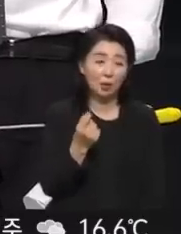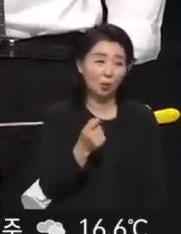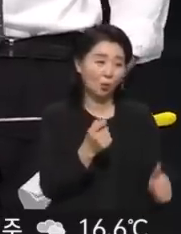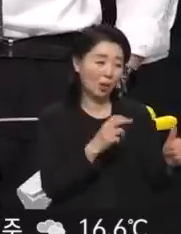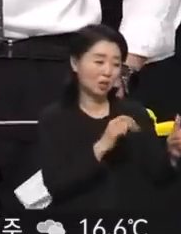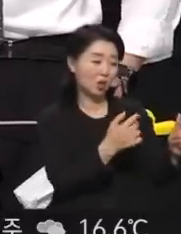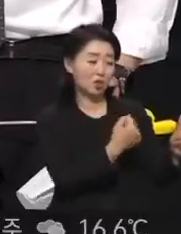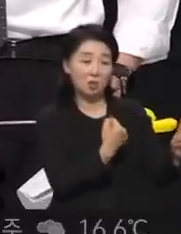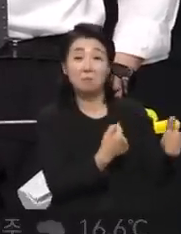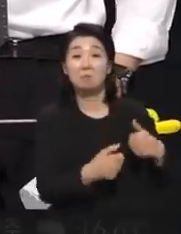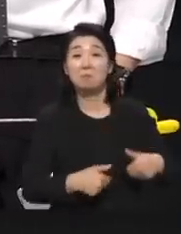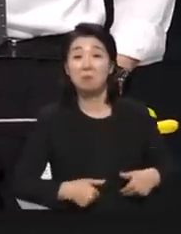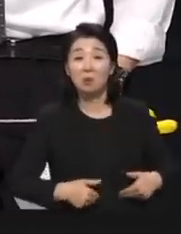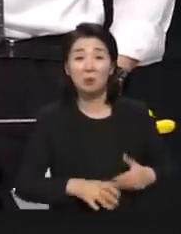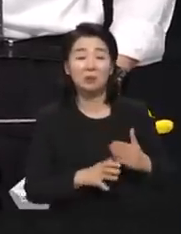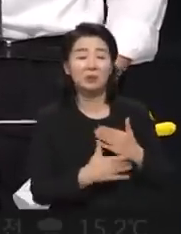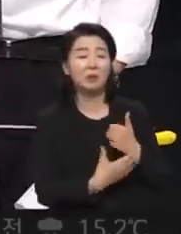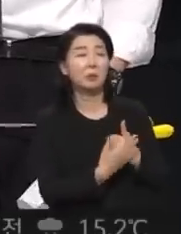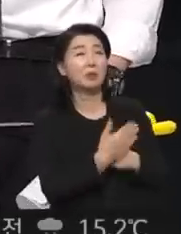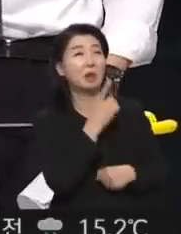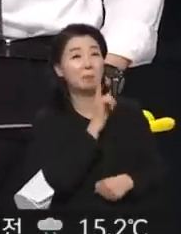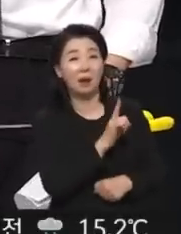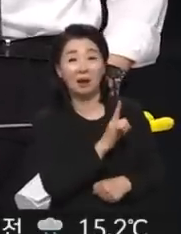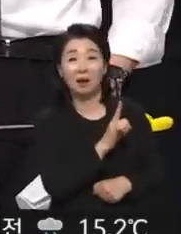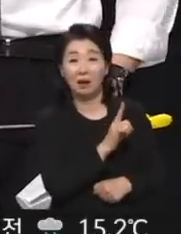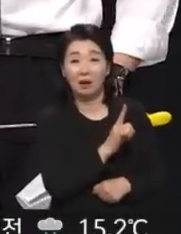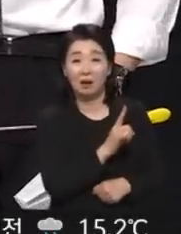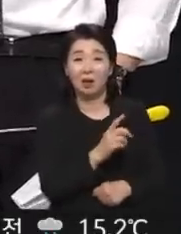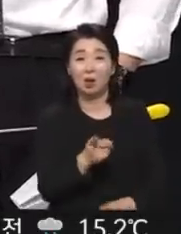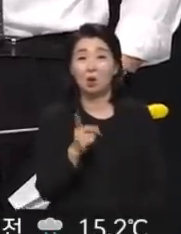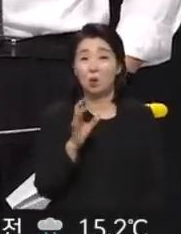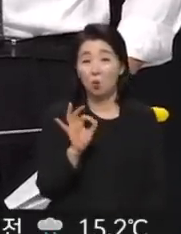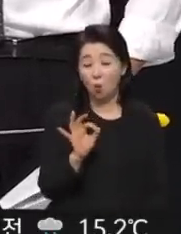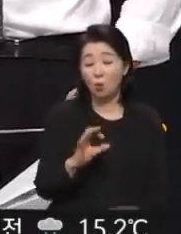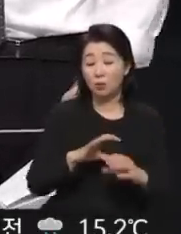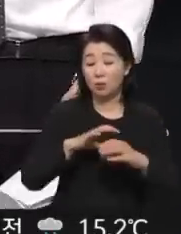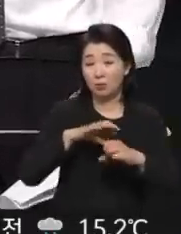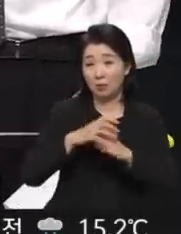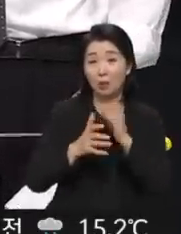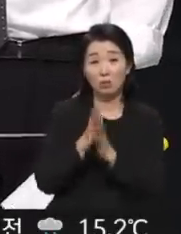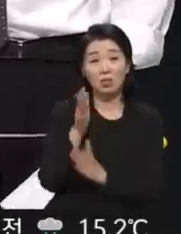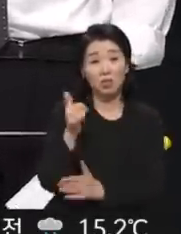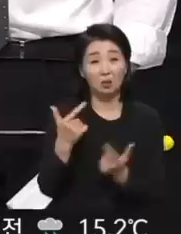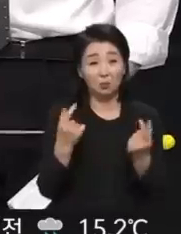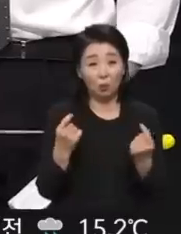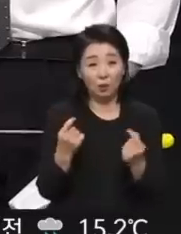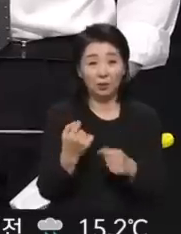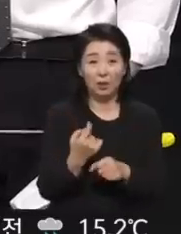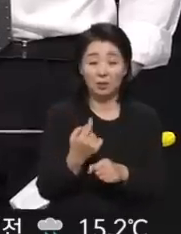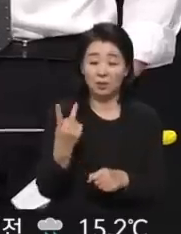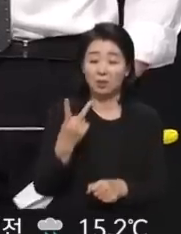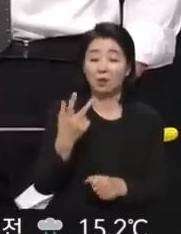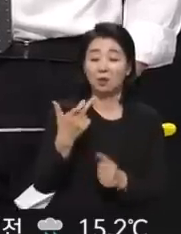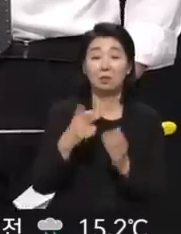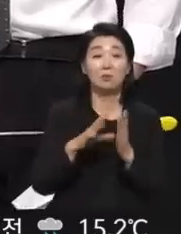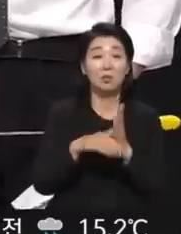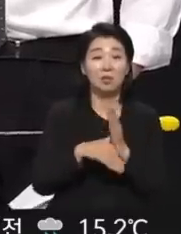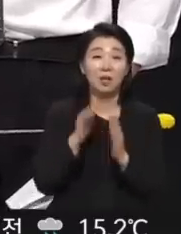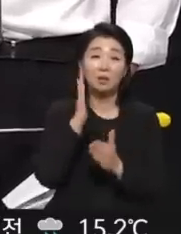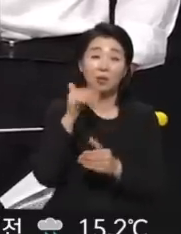때면 은근슬쩍 손을 내밀었기 때문인데요. 홍준표 대구시장도 마찬가지였습니다. 지난 2017년 대선